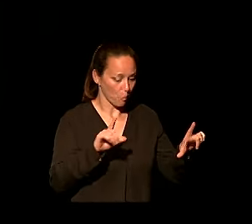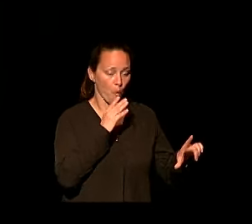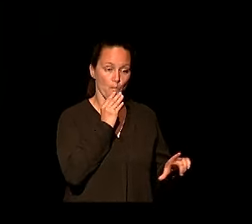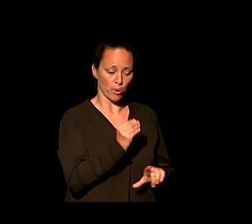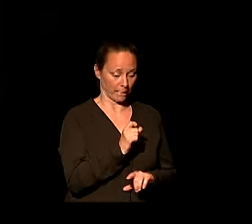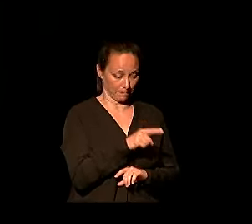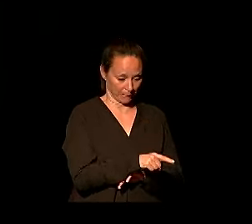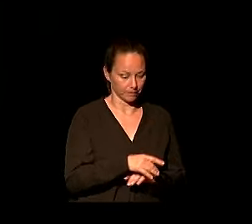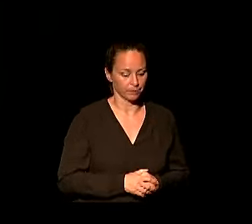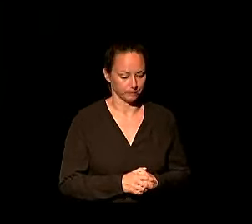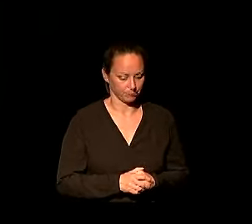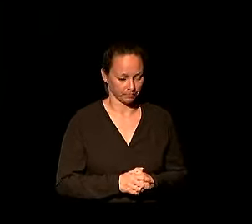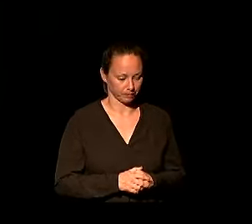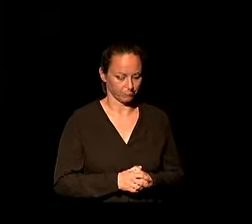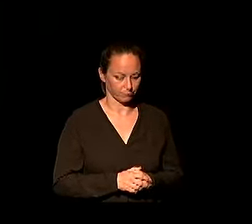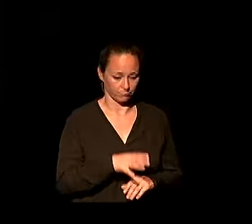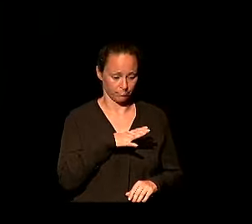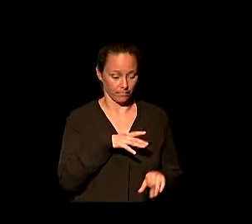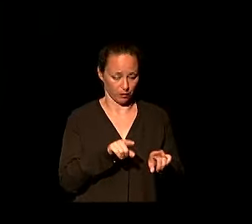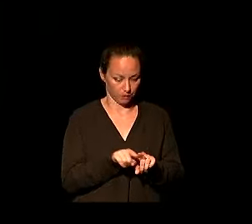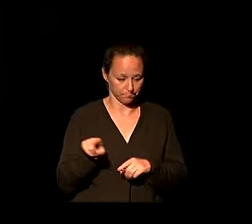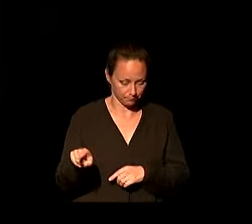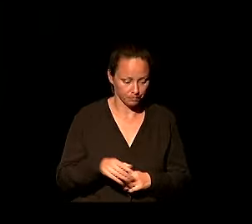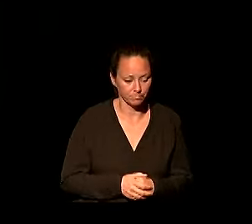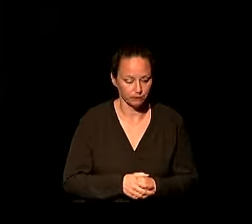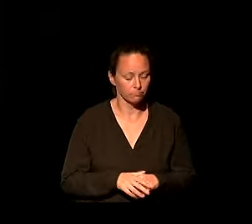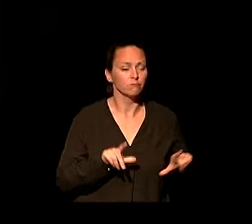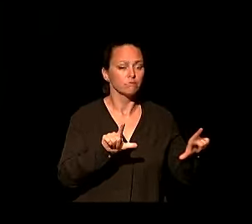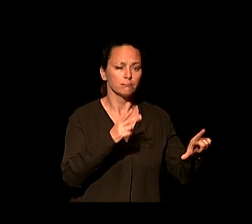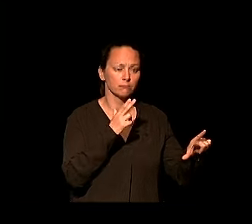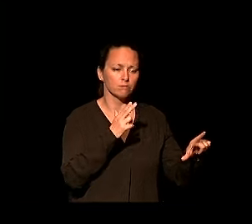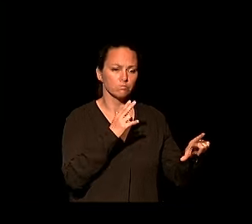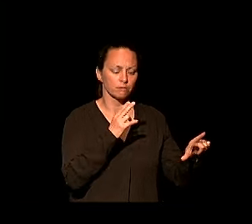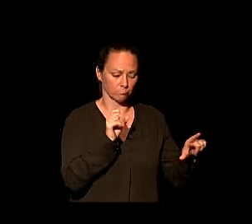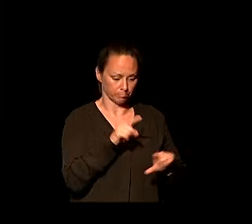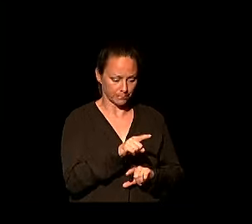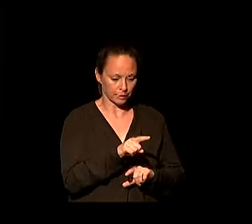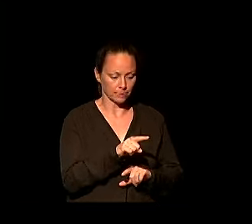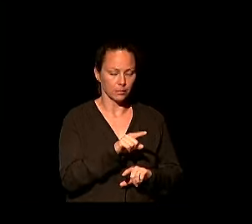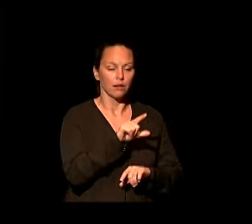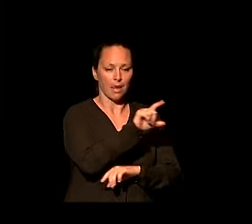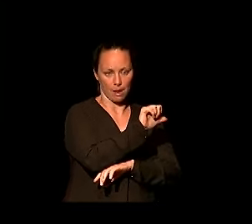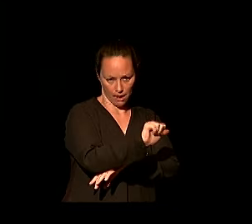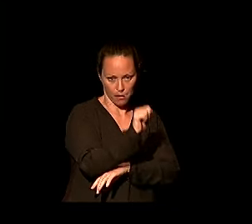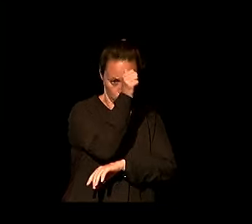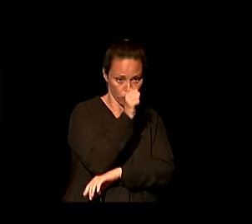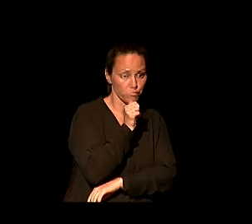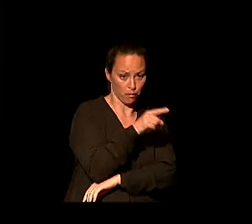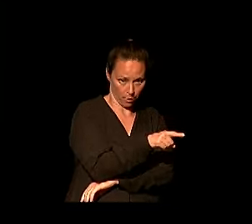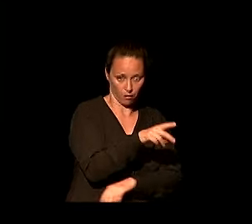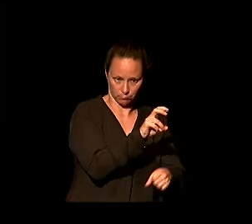avec Blanche Ochédé et Suzanne Ochédé, qui est conservée, elle, au Los Angeles Museum, puisque George Gard de